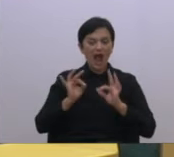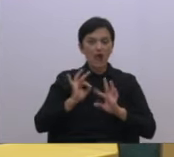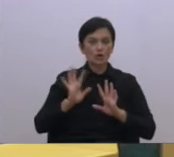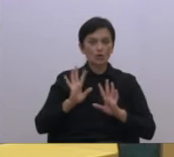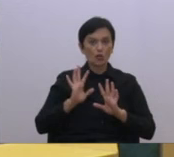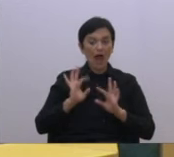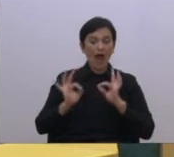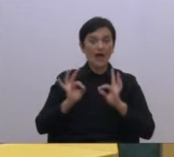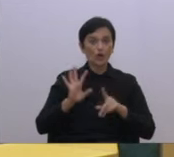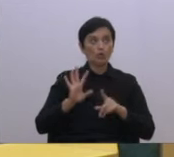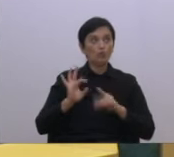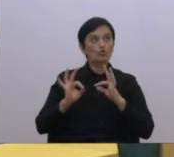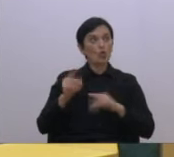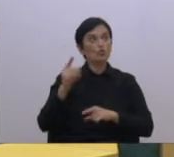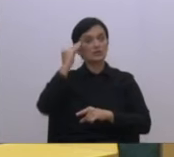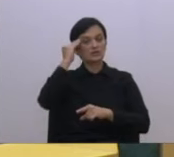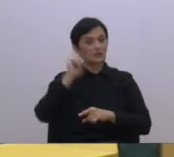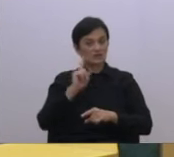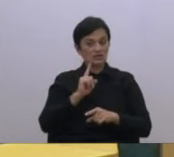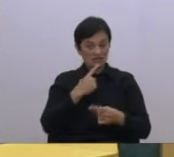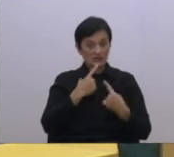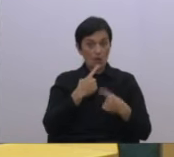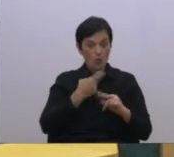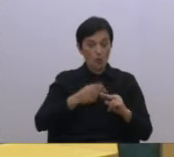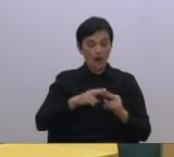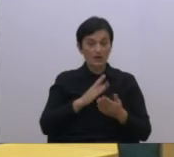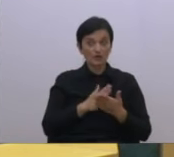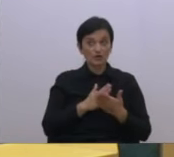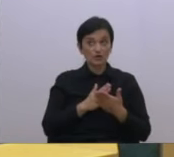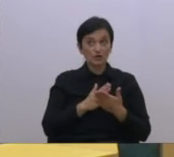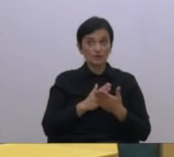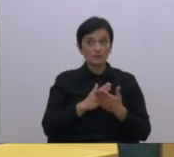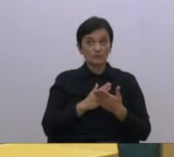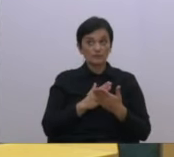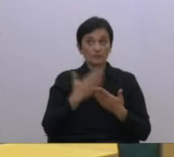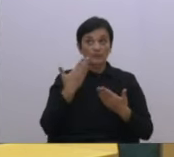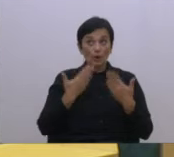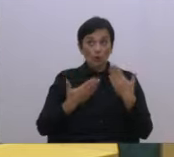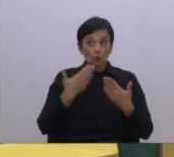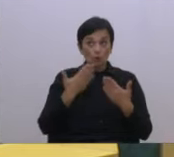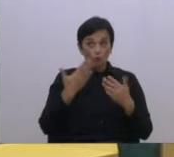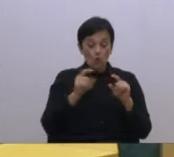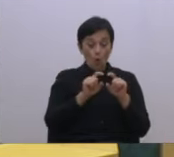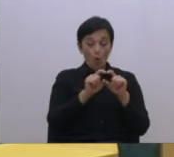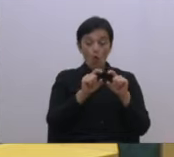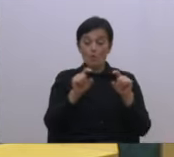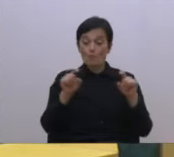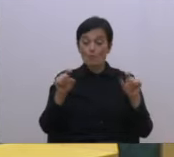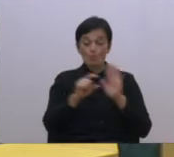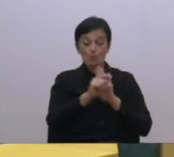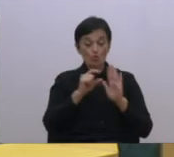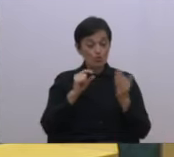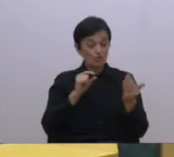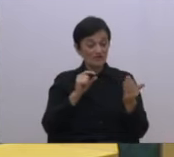ნორმად წარმოუჩენს. ამაზე არის საუბარი. და ან თუკი რომელიმე მუხლი თქვენ